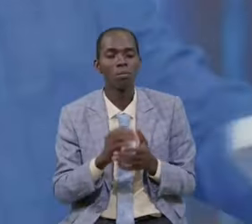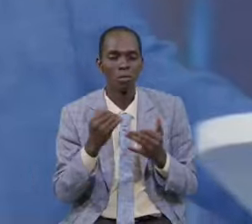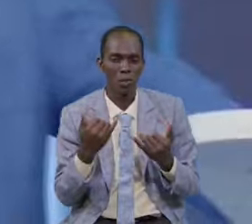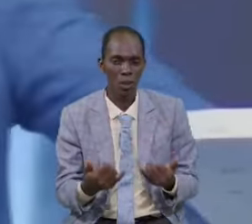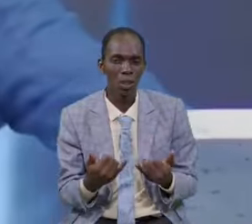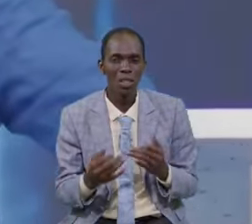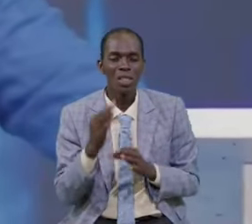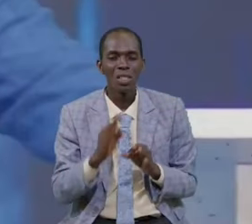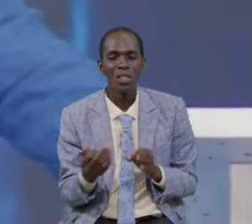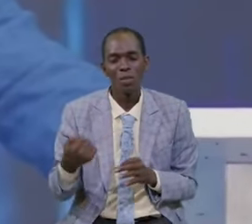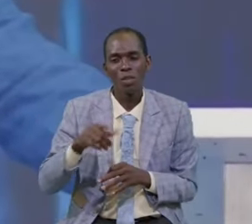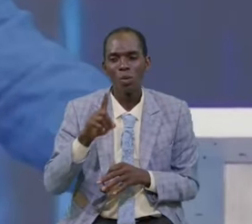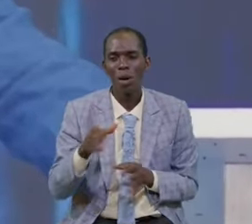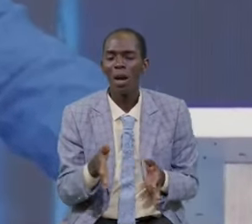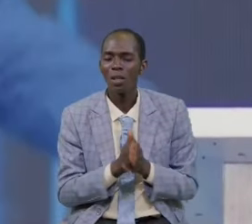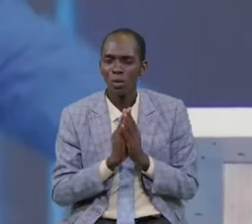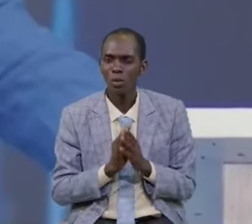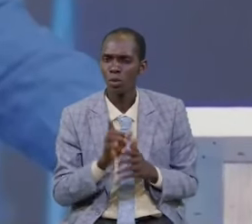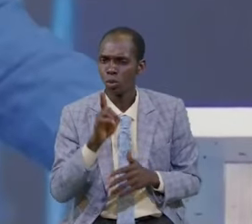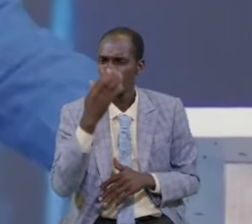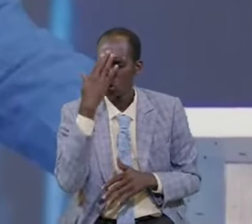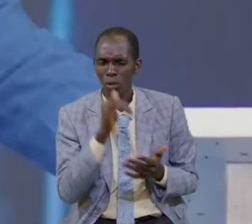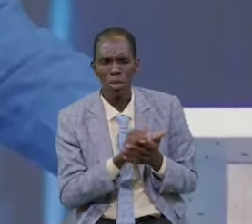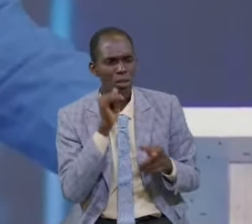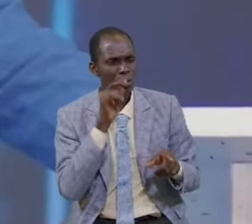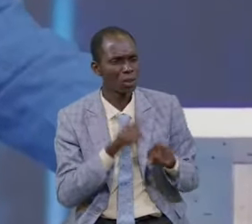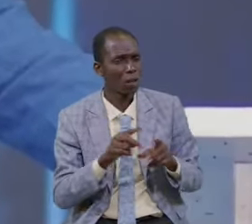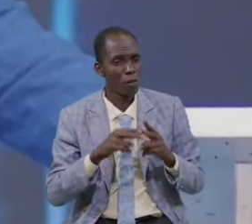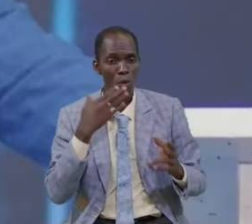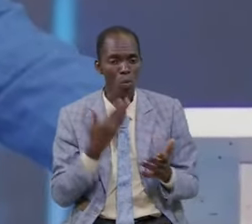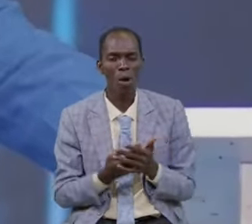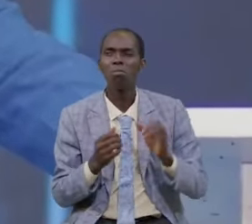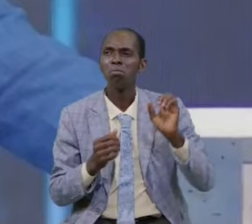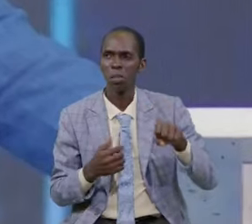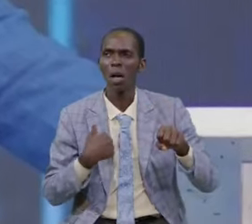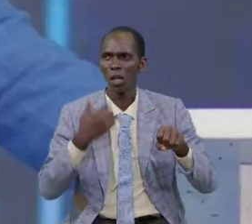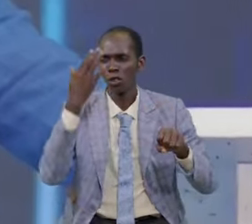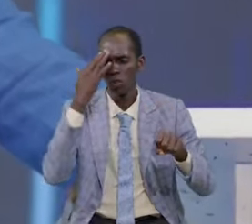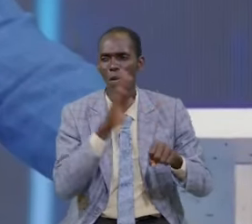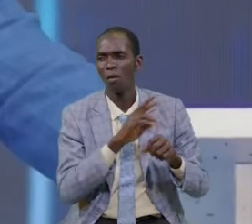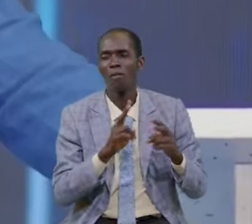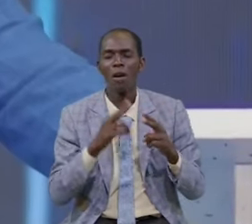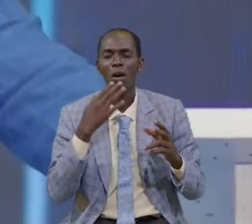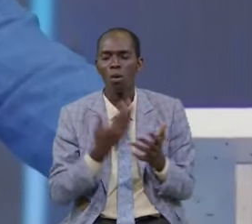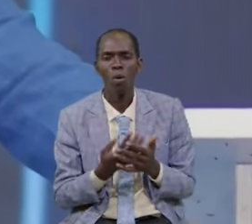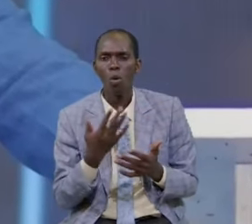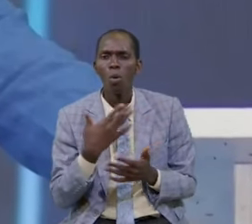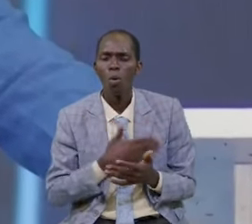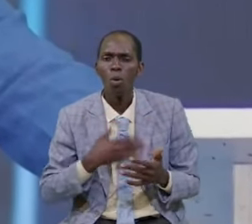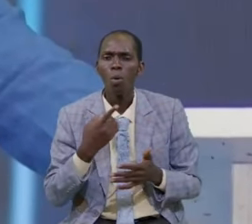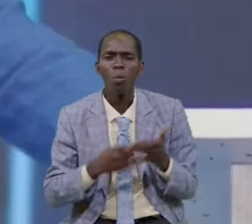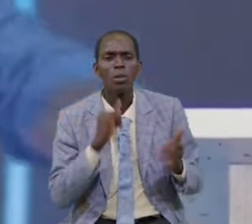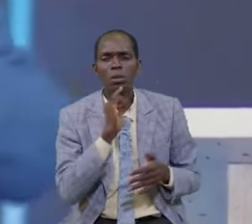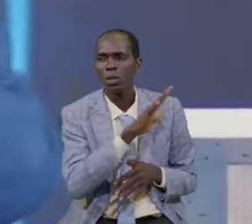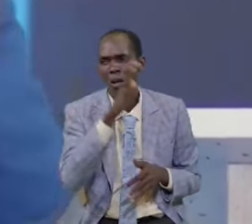demande, tu connais telle soeur, tu dis oui. Quel était son nom de famille, de jeune fille? Quoi? J'appelais